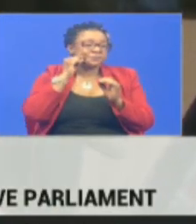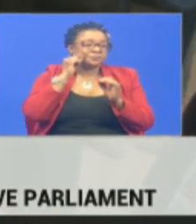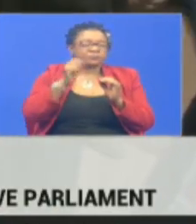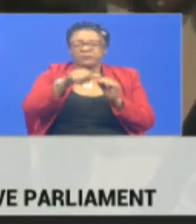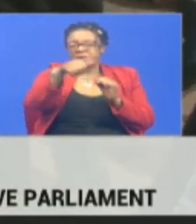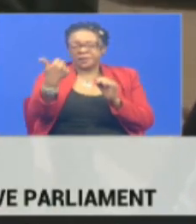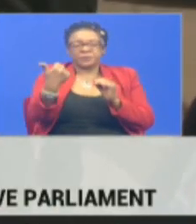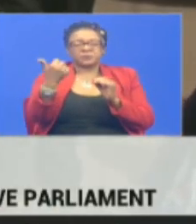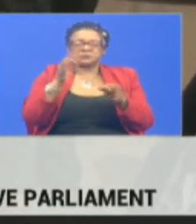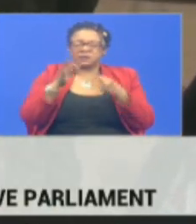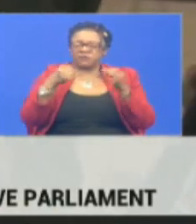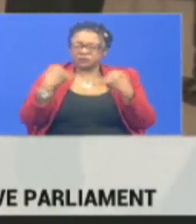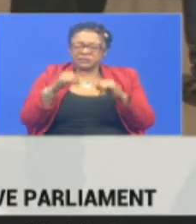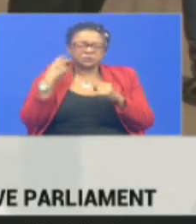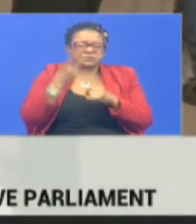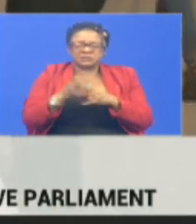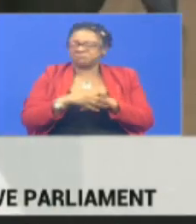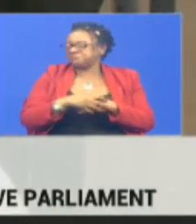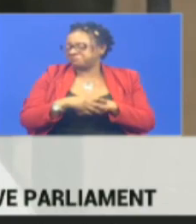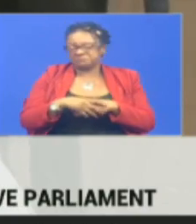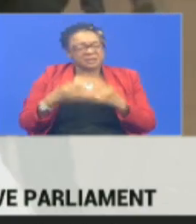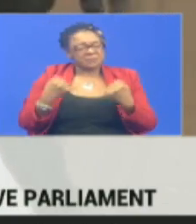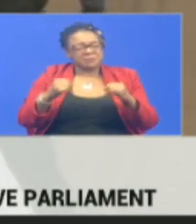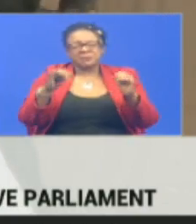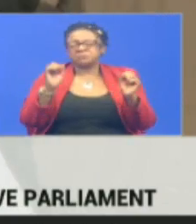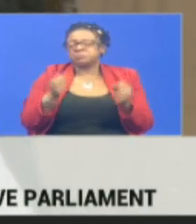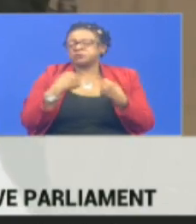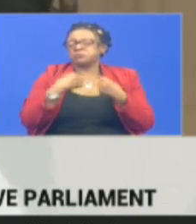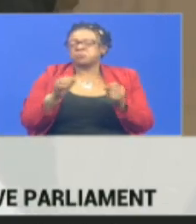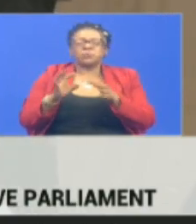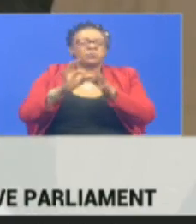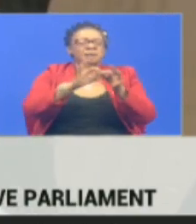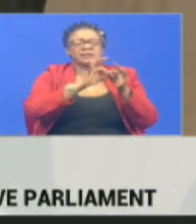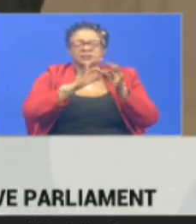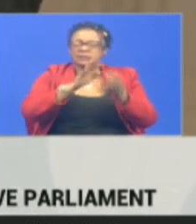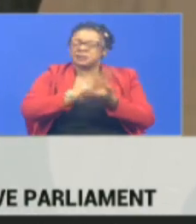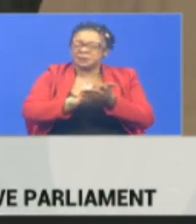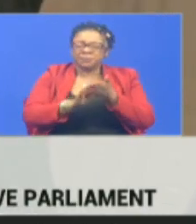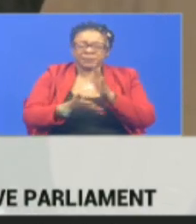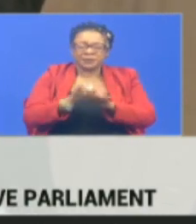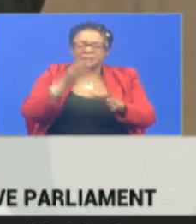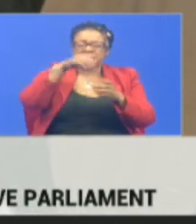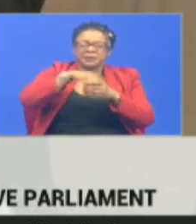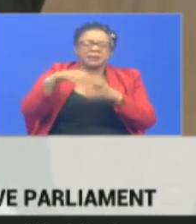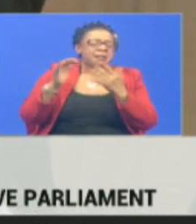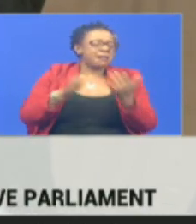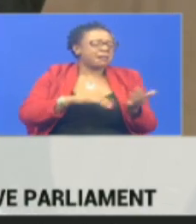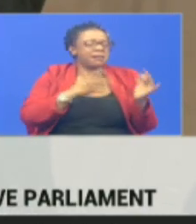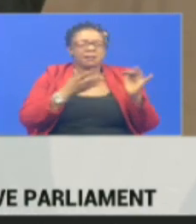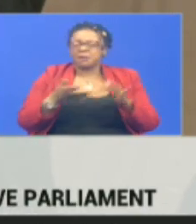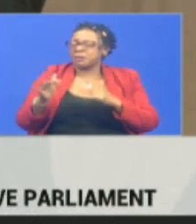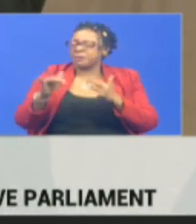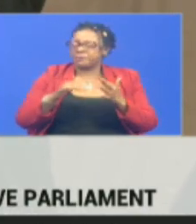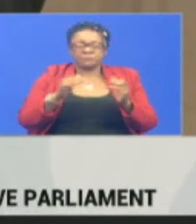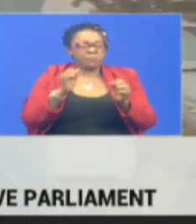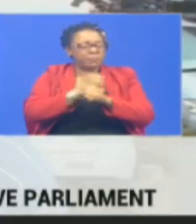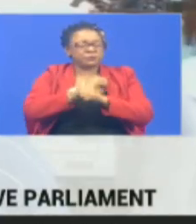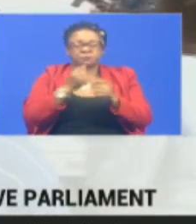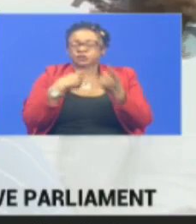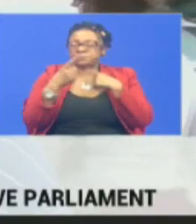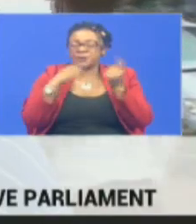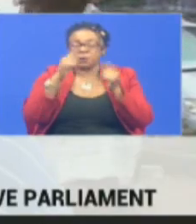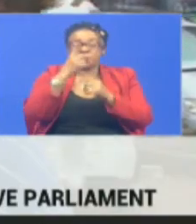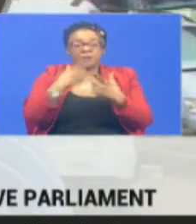bunge ukiangalia hata iwezi tekeleza ni vile they are not united. Ukiangalia uko ndani wana vita mingi, kwa hivyo hawezi ongea lugha moja.